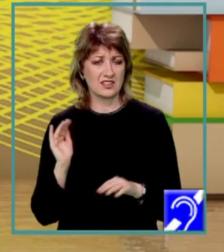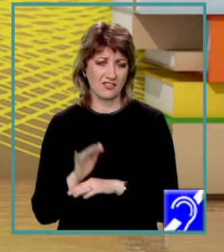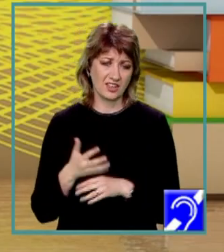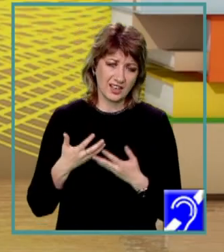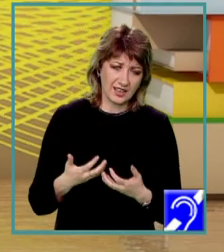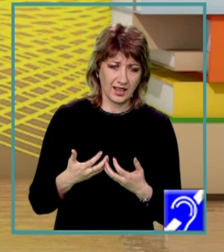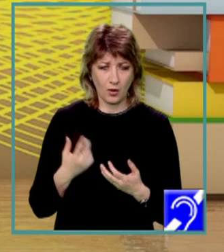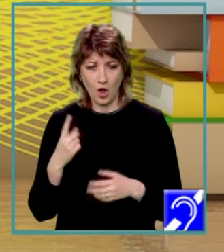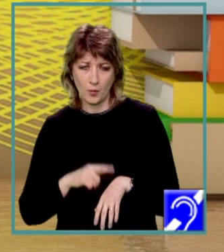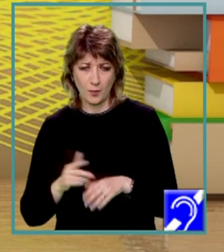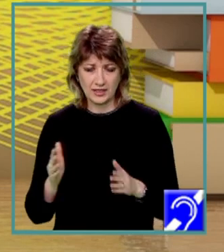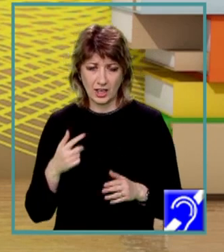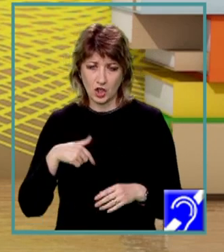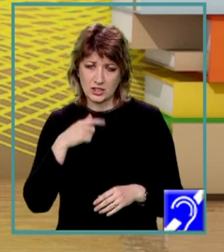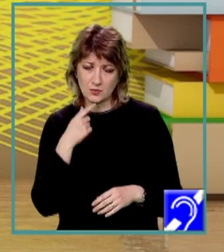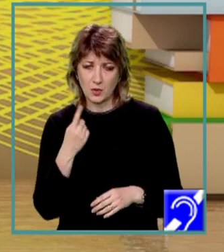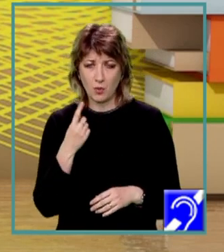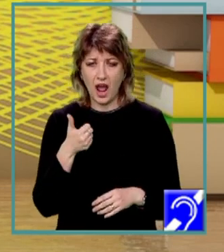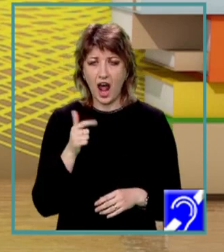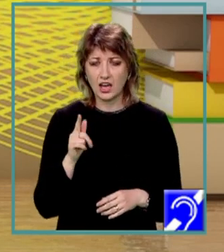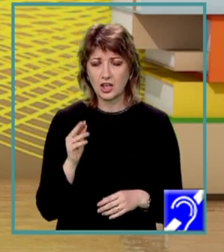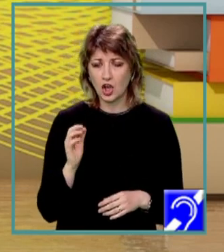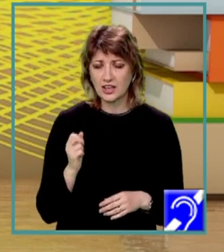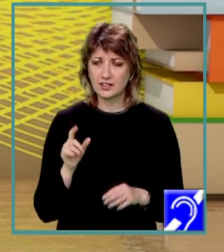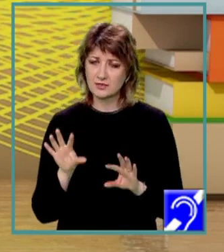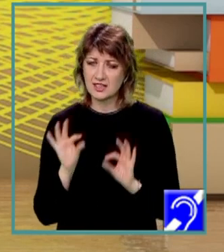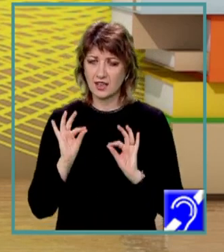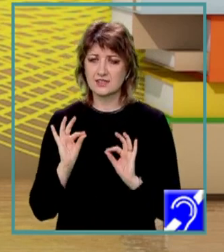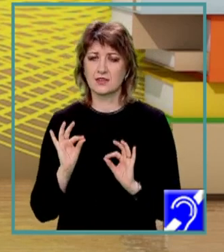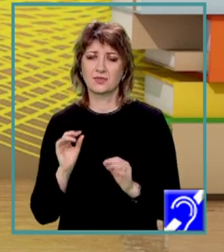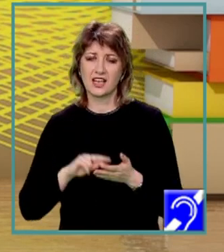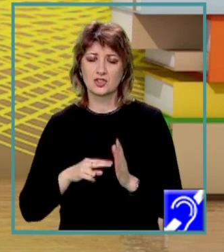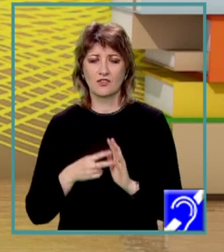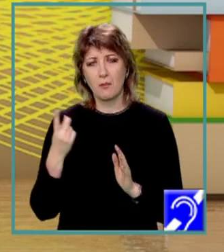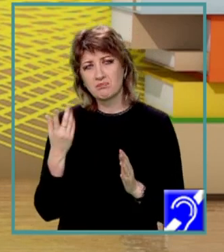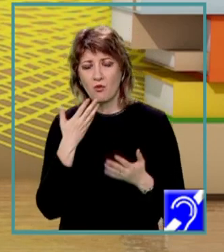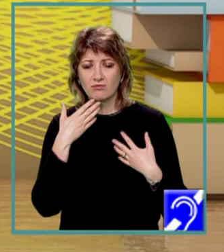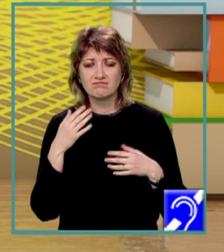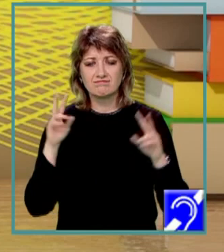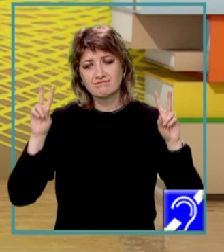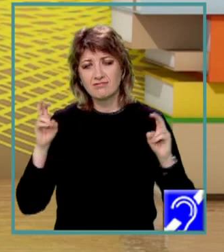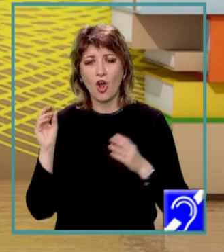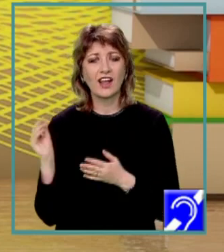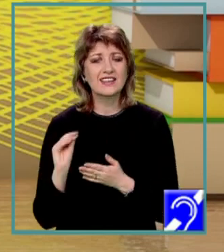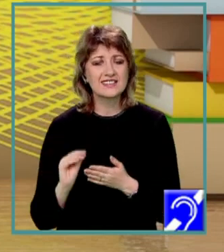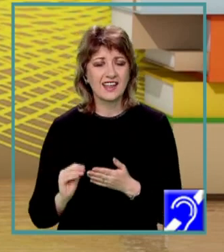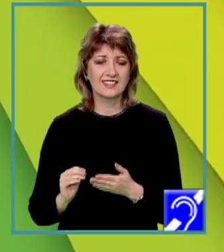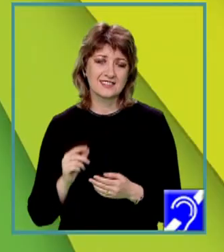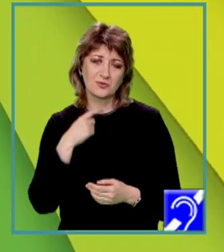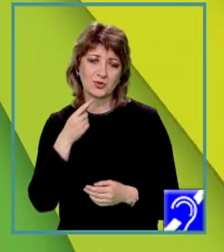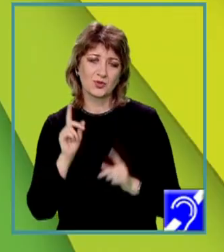la un mandat și atunci este nevoie de un algoritm de rezolvare a acestei ecuații sau de o rețetă cum spun unii profesori